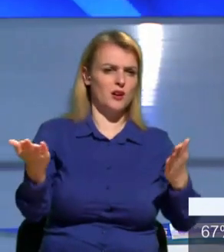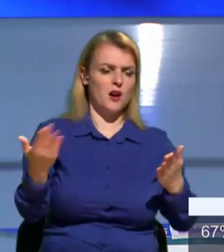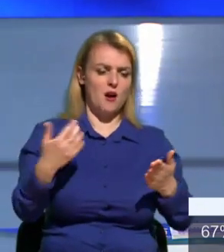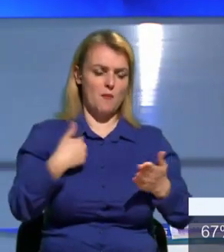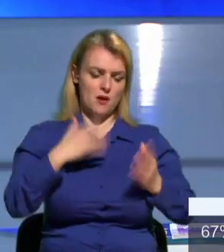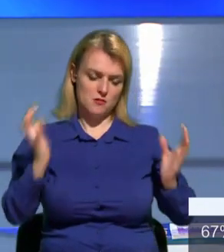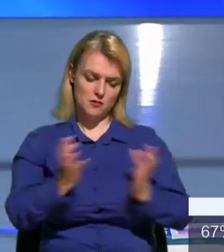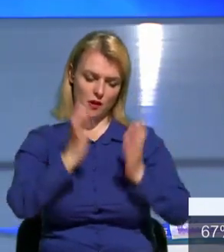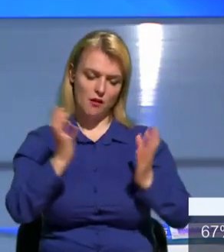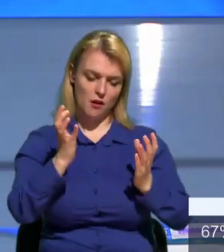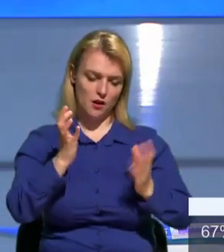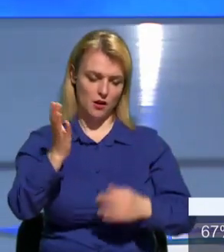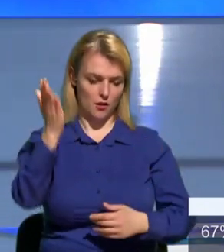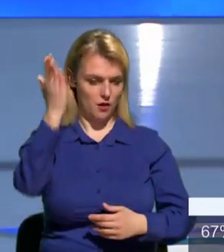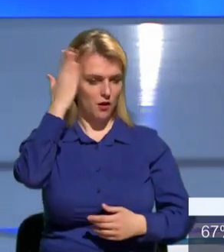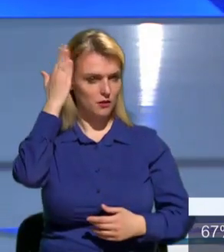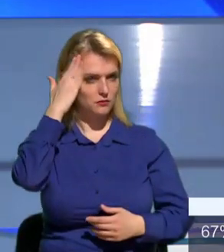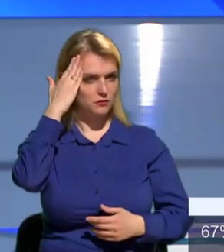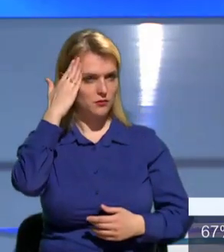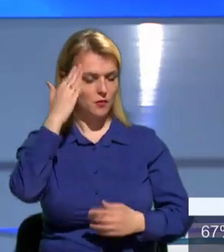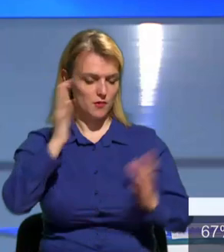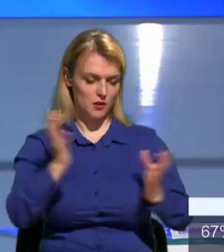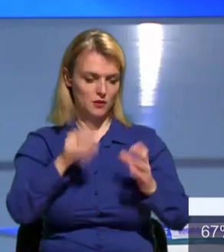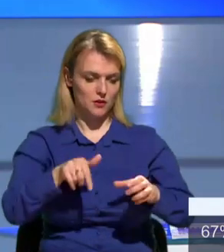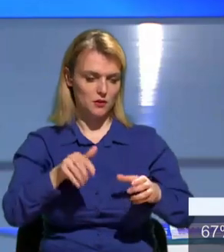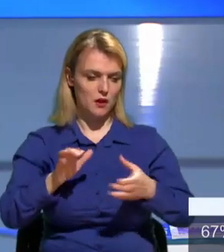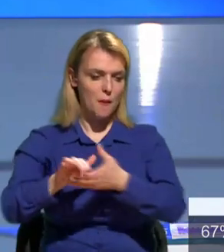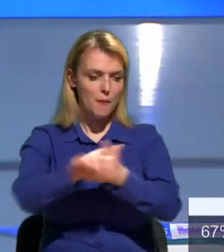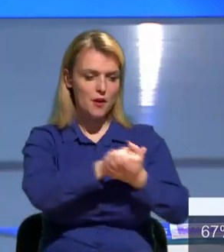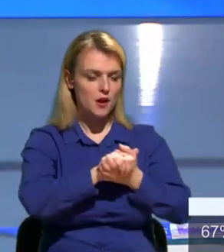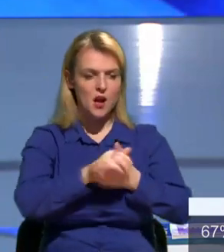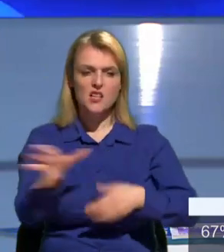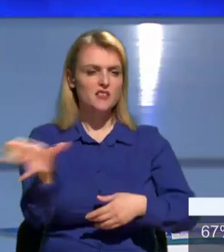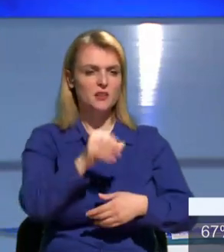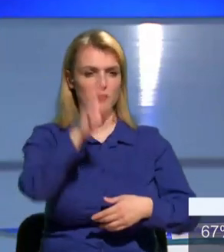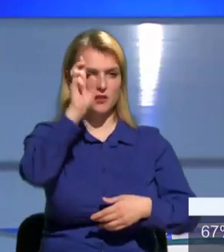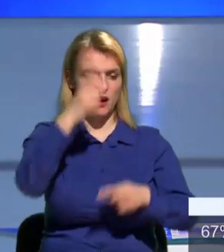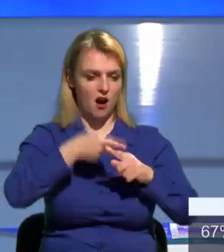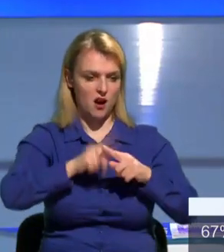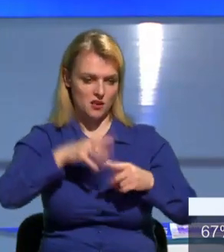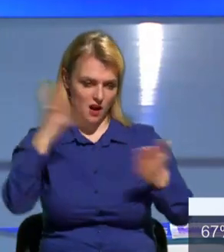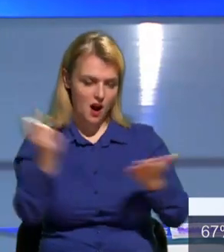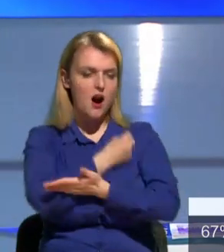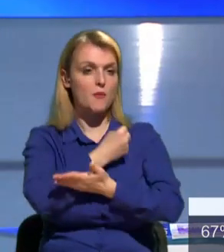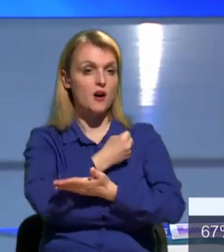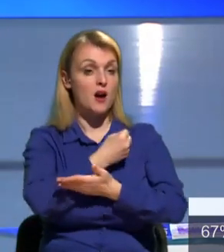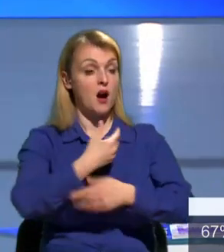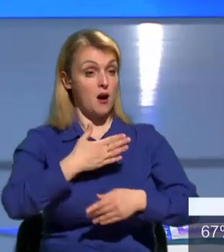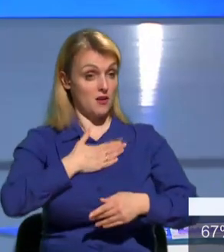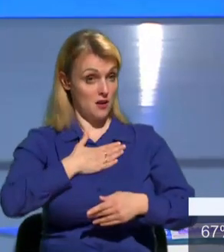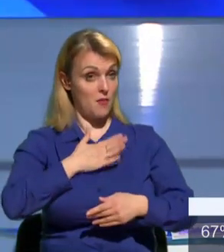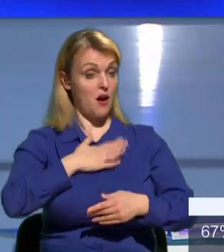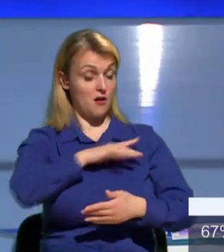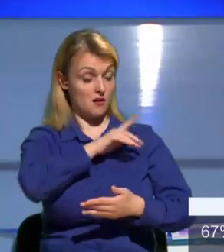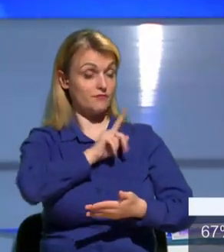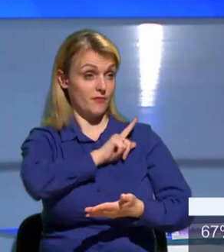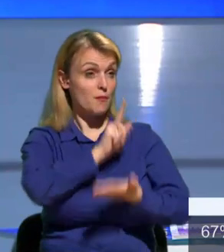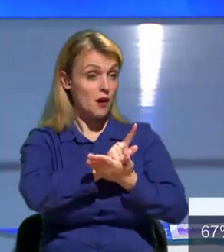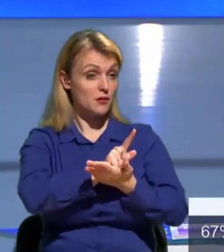мир. Не всем странам это удалось. Вот моя задача как президент – сделать все возможное, чтобы